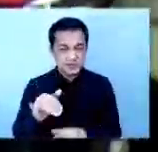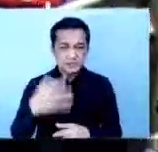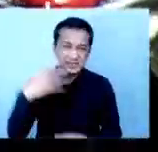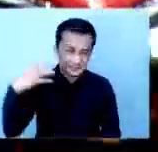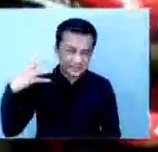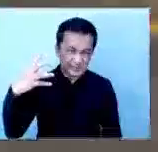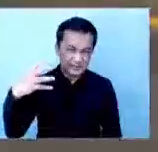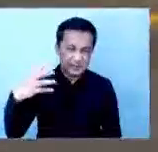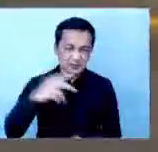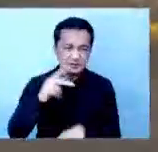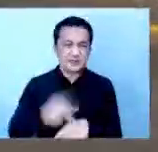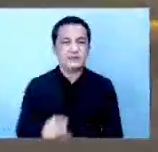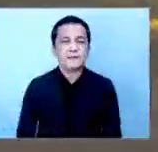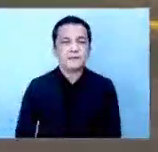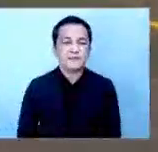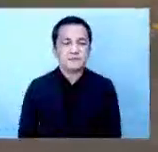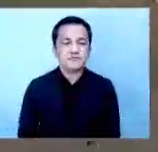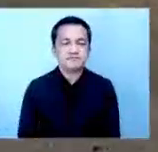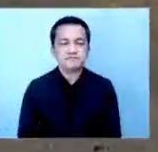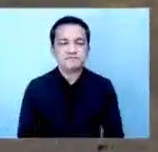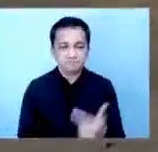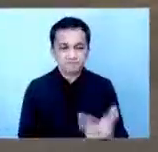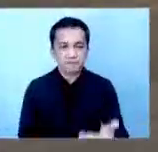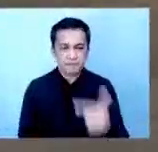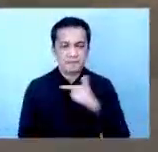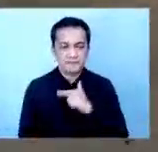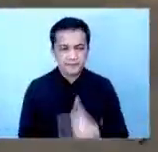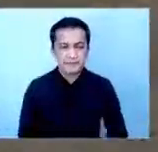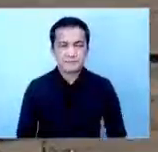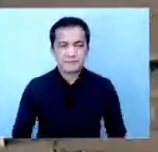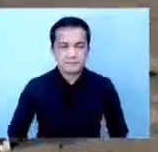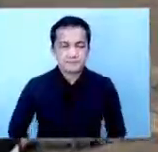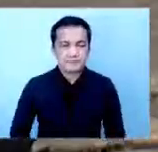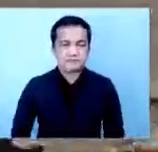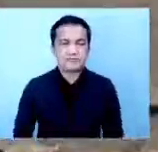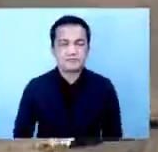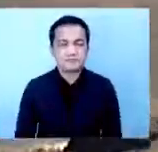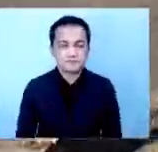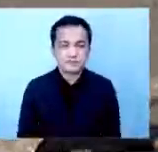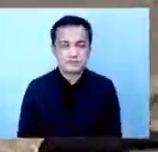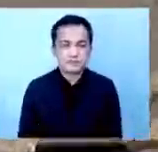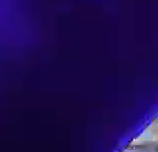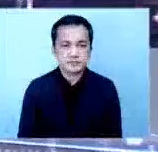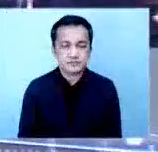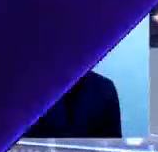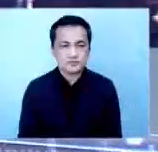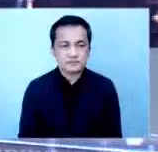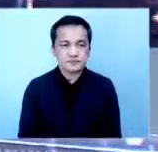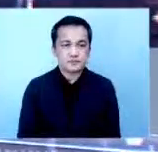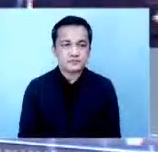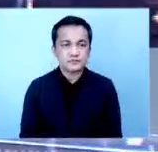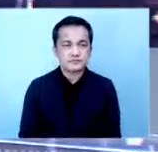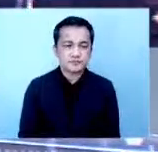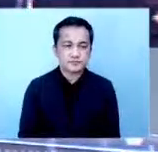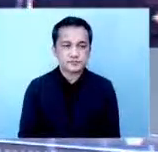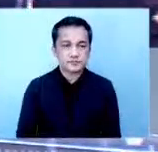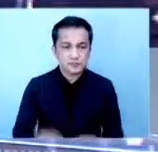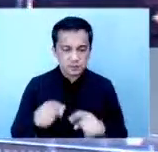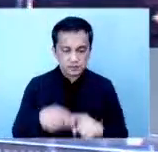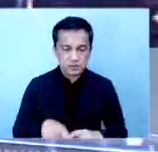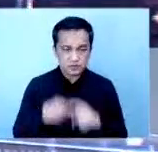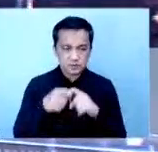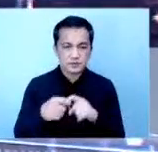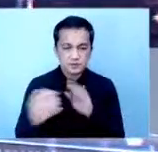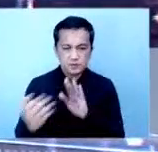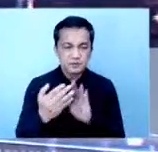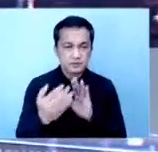panahon sa bansa. Nagbabalita mula sa Frontline, JC Cosico, News 5. Suspendido pa rin ang